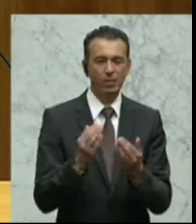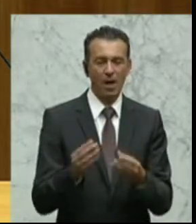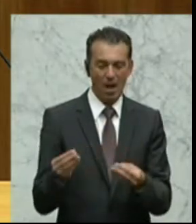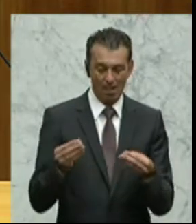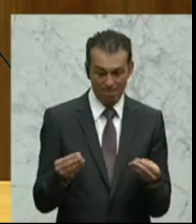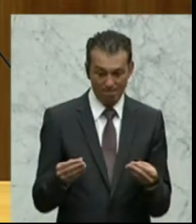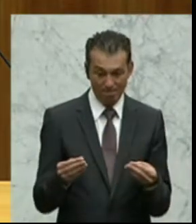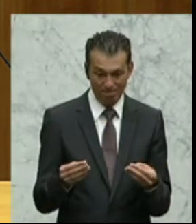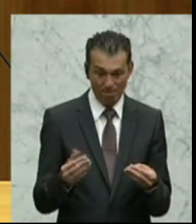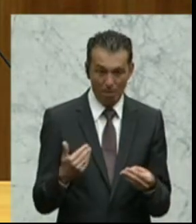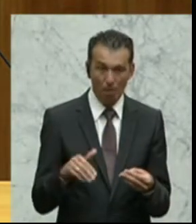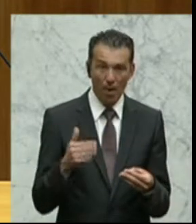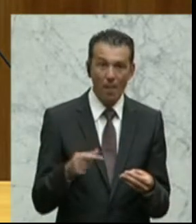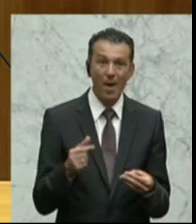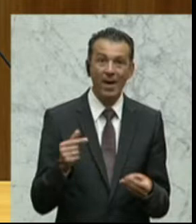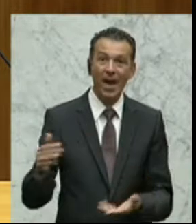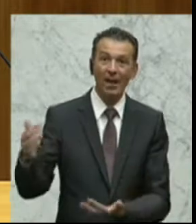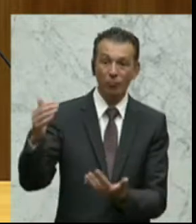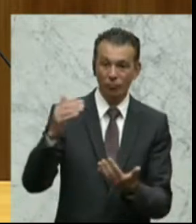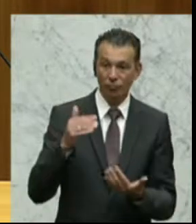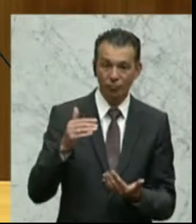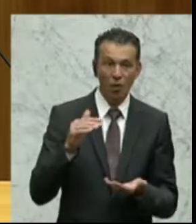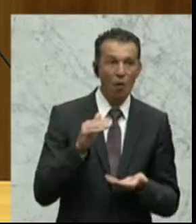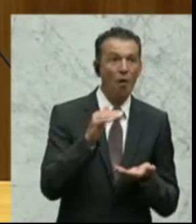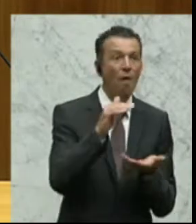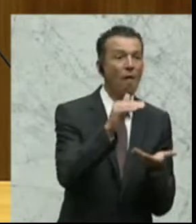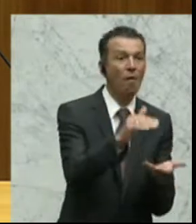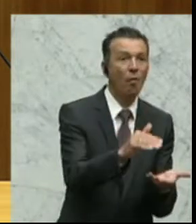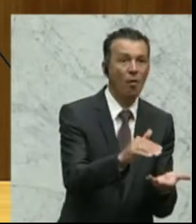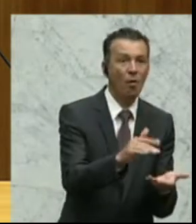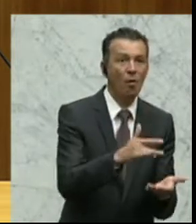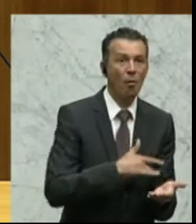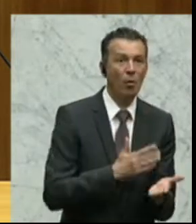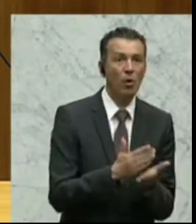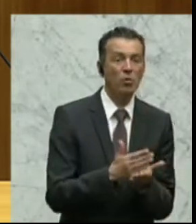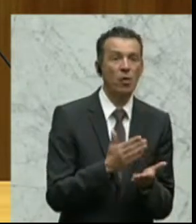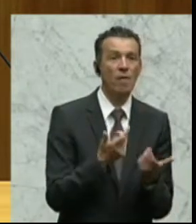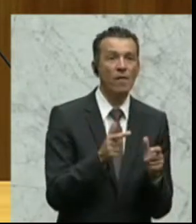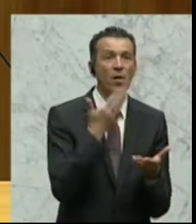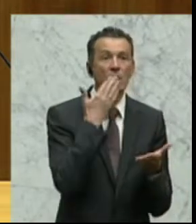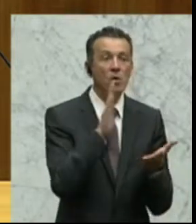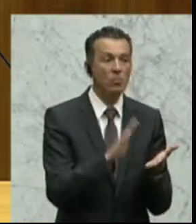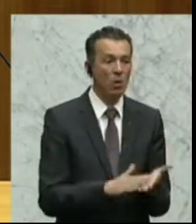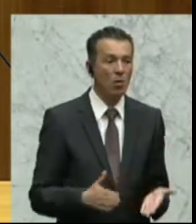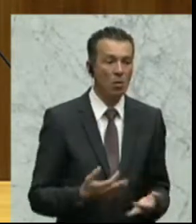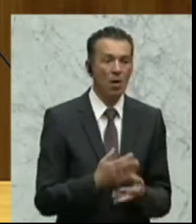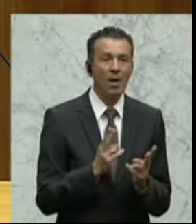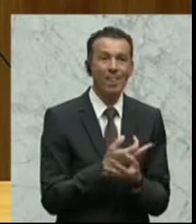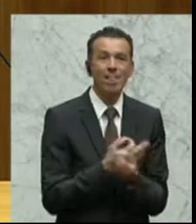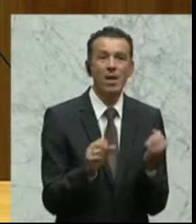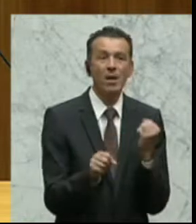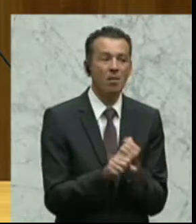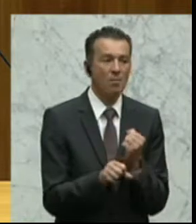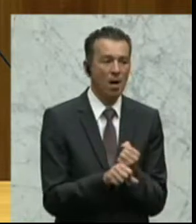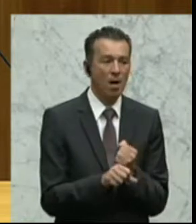hereinströmenden Geldes geht für Dinge aus, die wir den Bürgern schon fix zugesagt haben, wo man nichts mehr machen kann. Damit fällt der